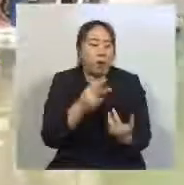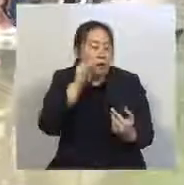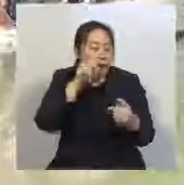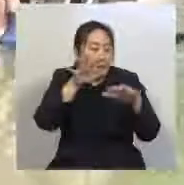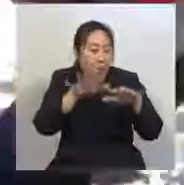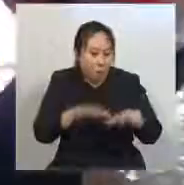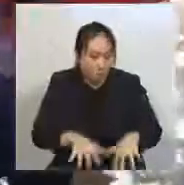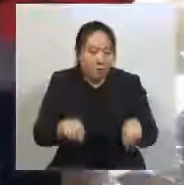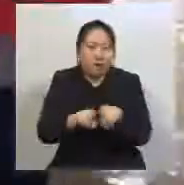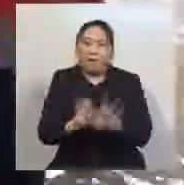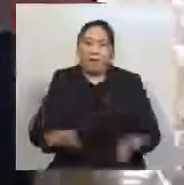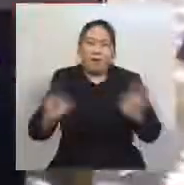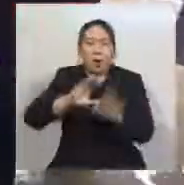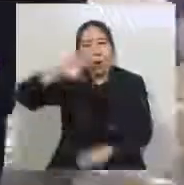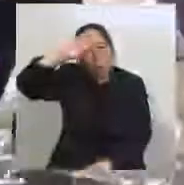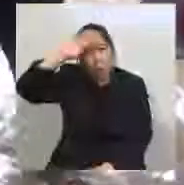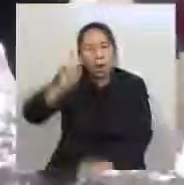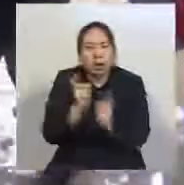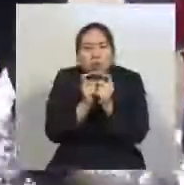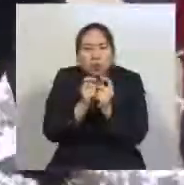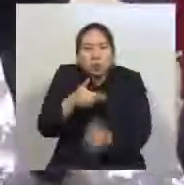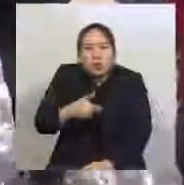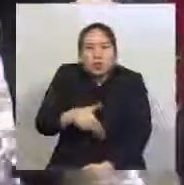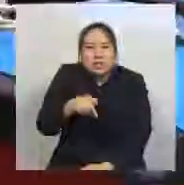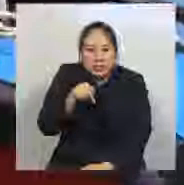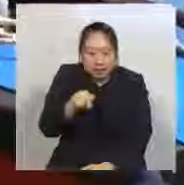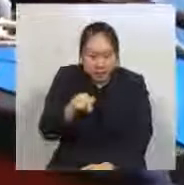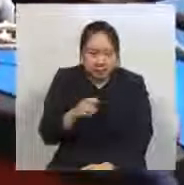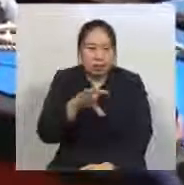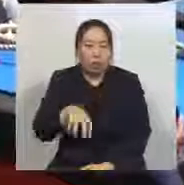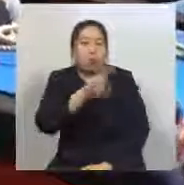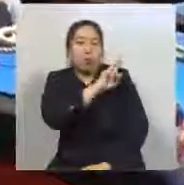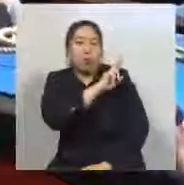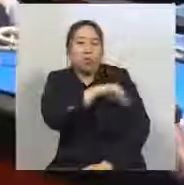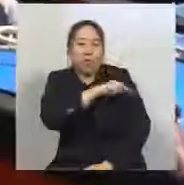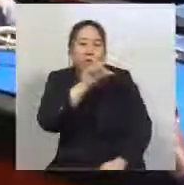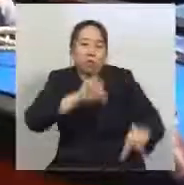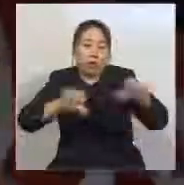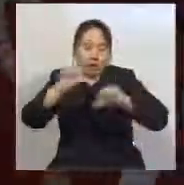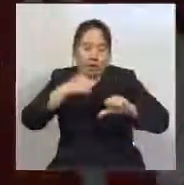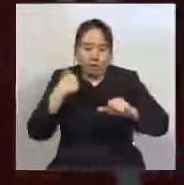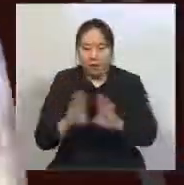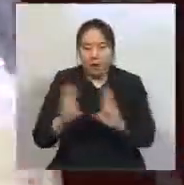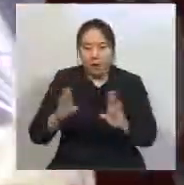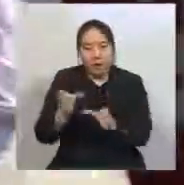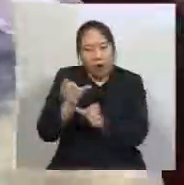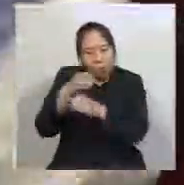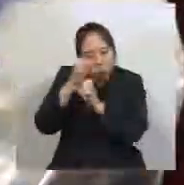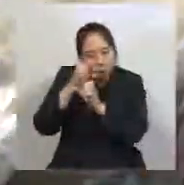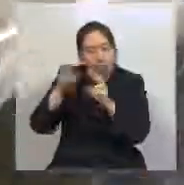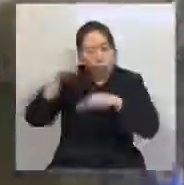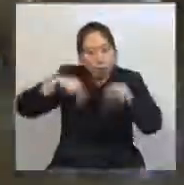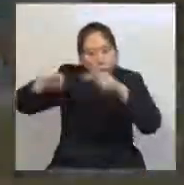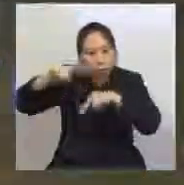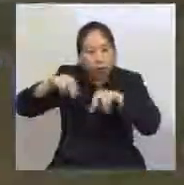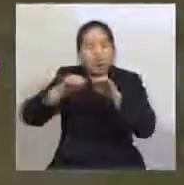ยโดยเฉพาะโรคฉี่หนูซึ่งกรมวิทยาศาสตร์การแพทย์ได้เปิดให้บริการตรวจวิเคราะห์ทางห้องปฏิบัติการตามมาตรฐานองค์การ